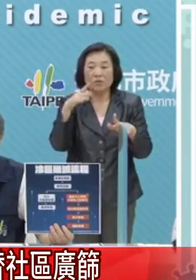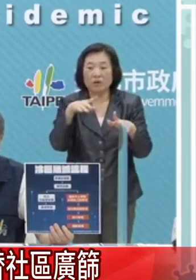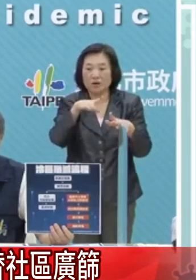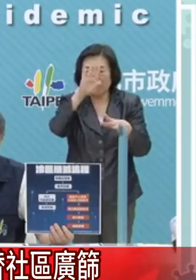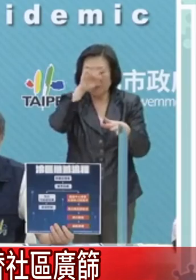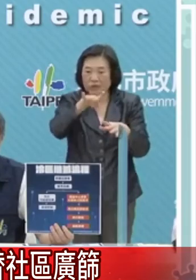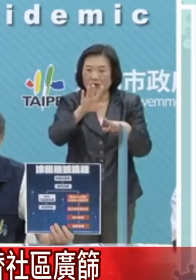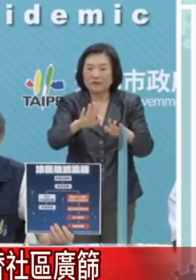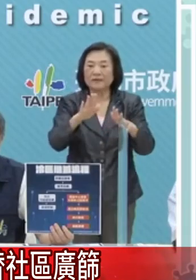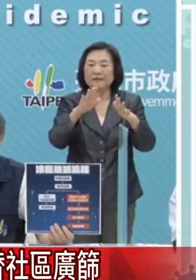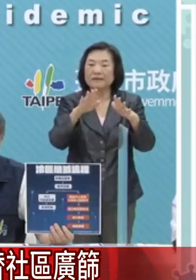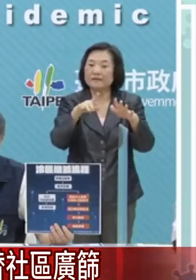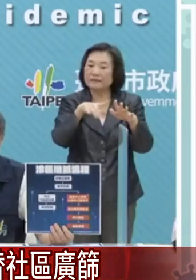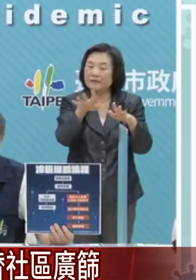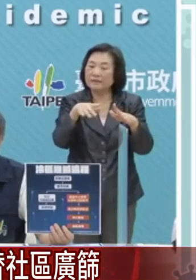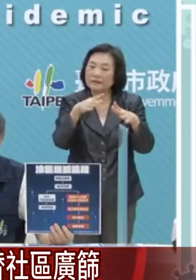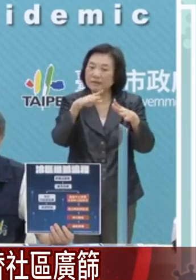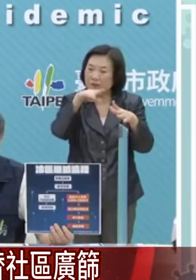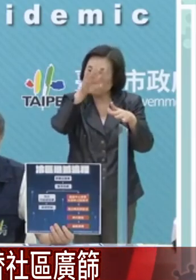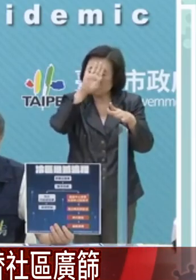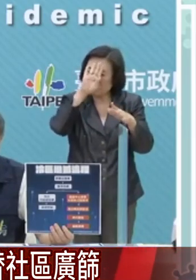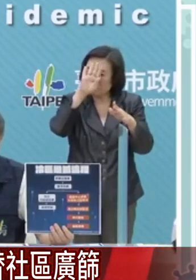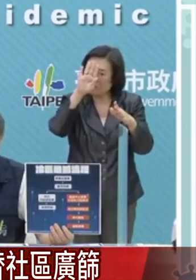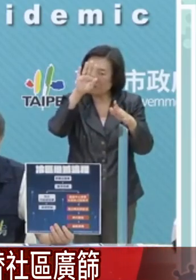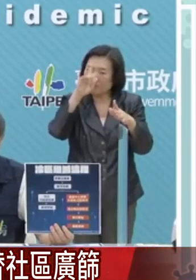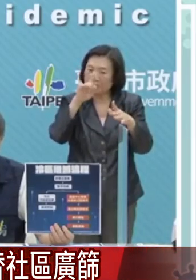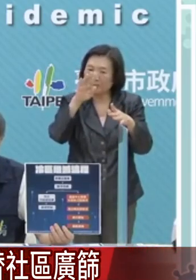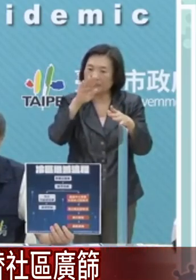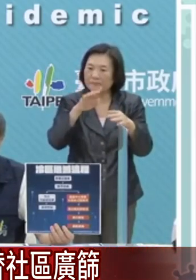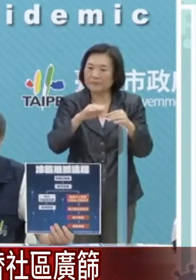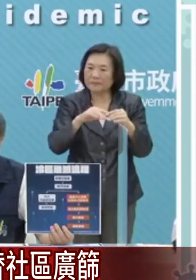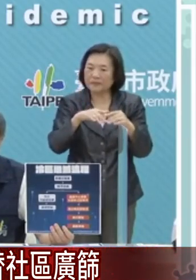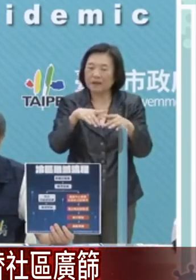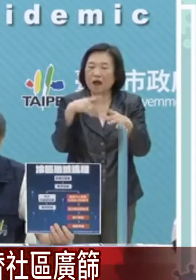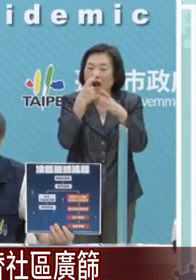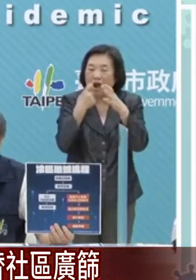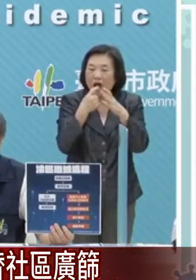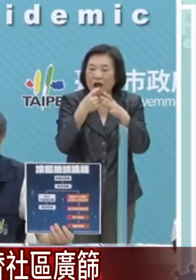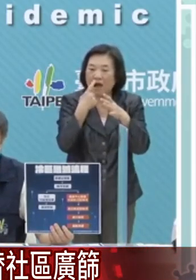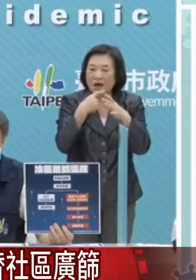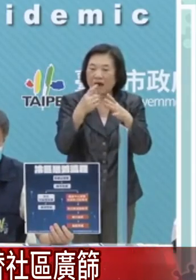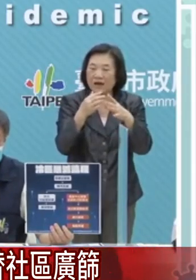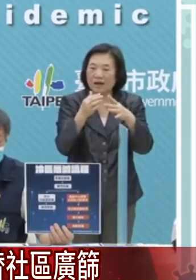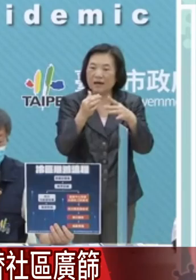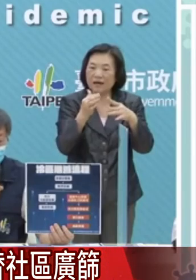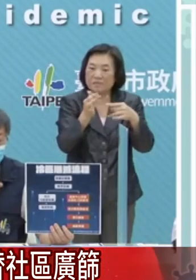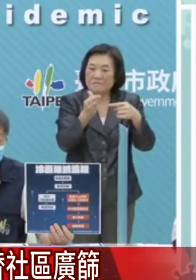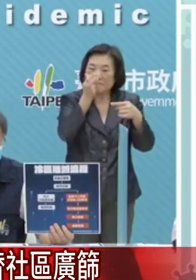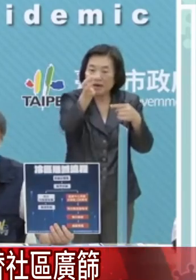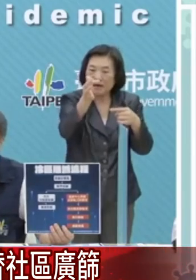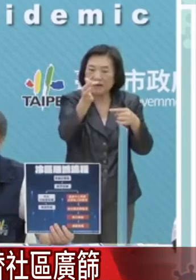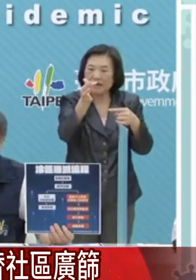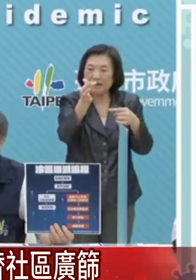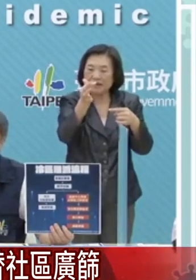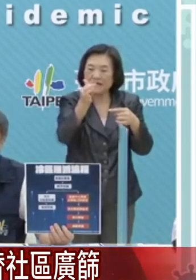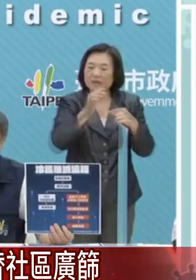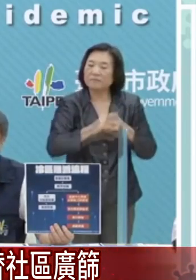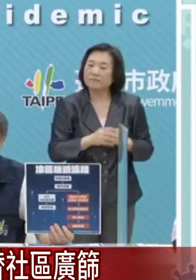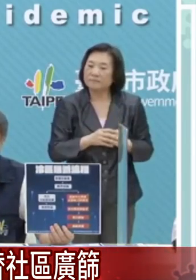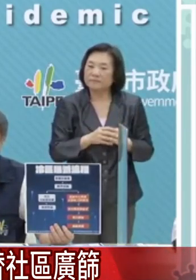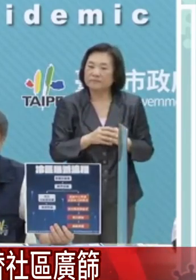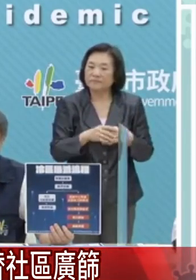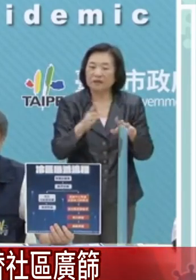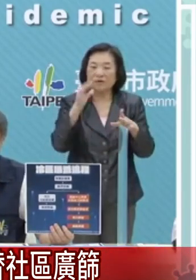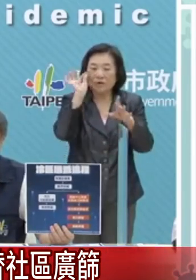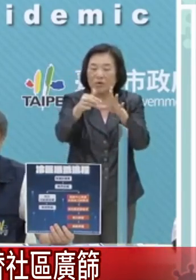筛检的，你知道吗？通常如果是第一圈，你知道吗？很密切接触，达到那个居家隔离的标准那大家居